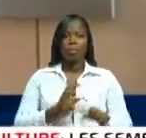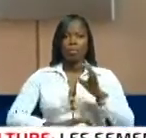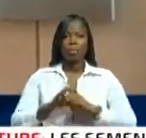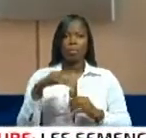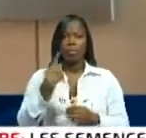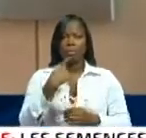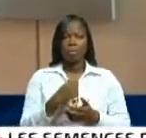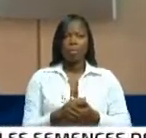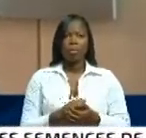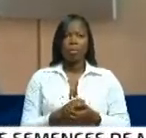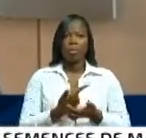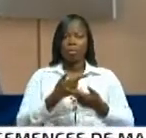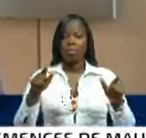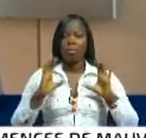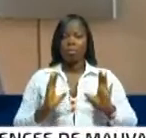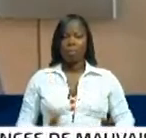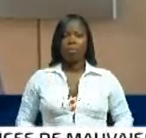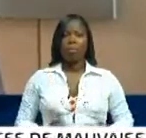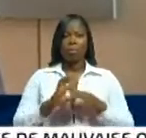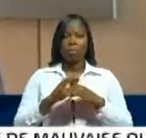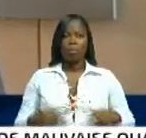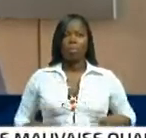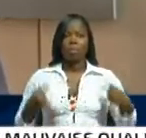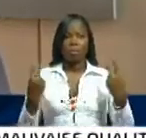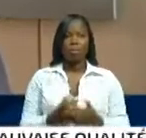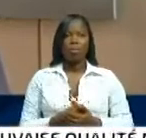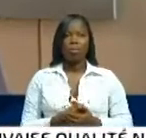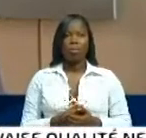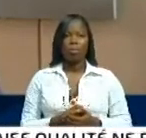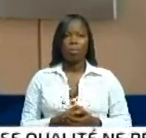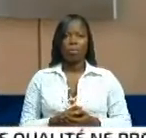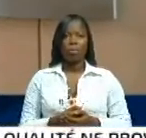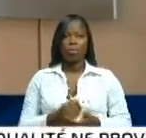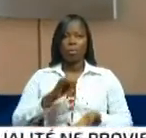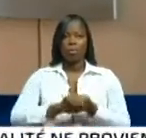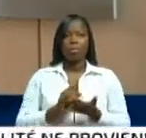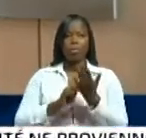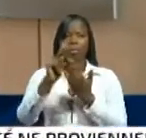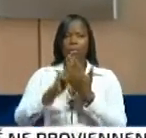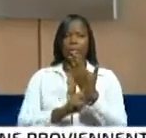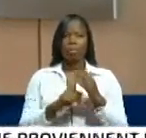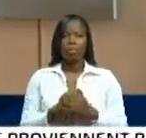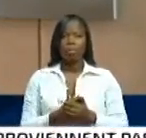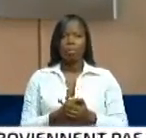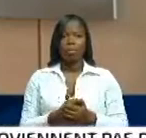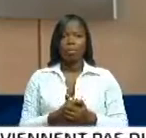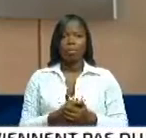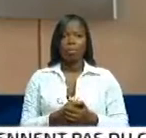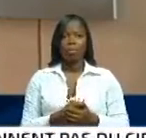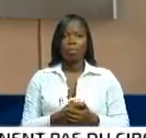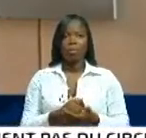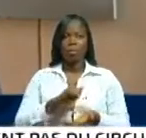contribue à l'amélioration des conditions de vie des populations ce programme concerne 17